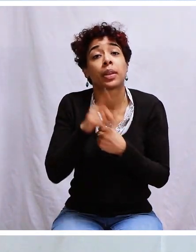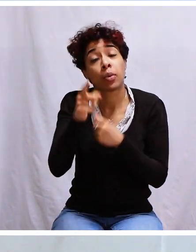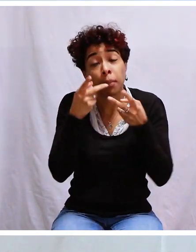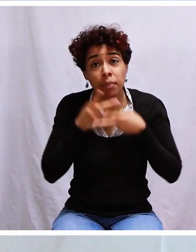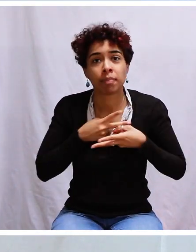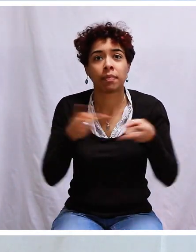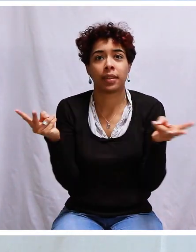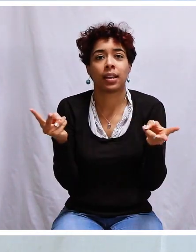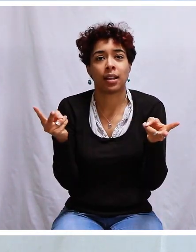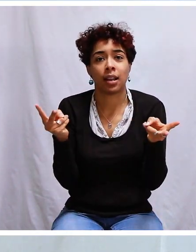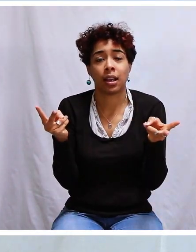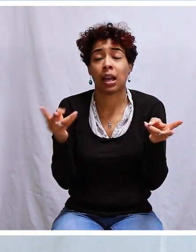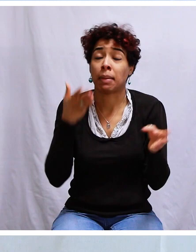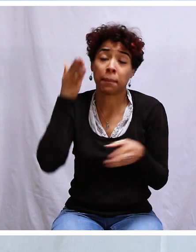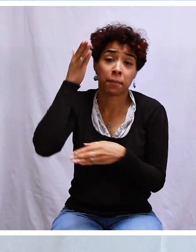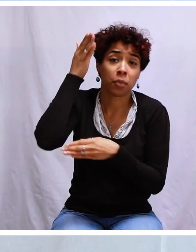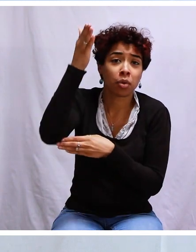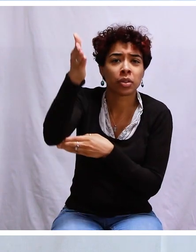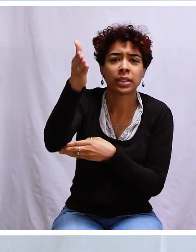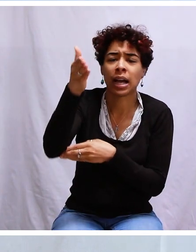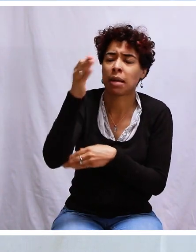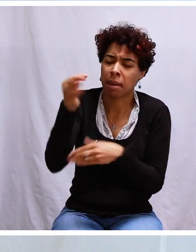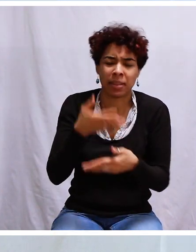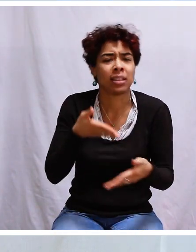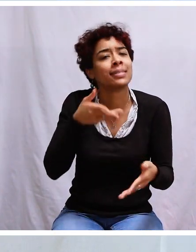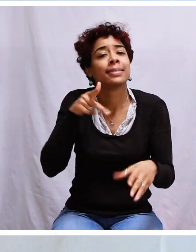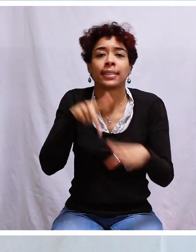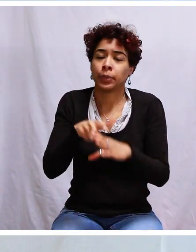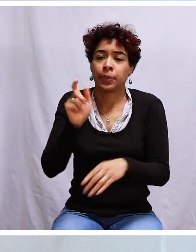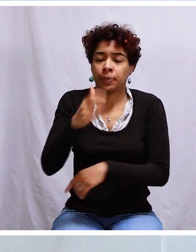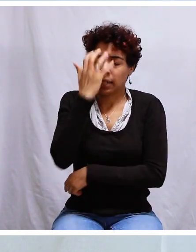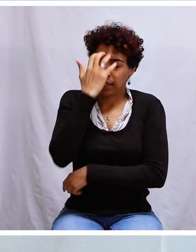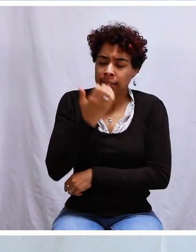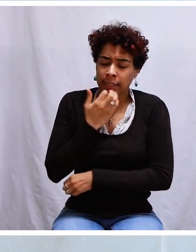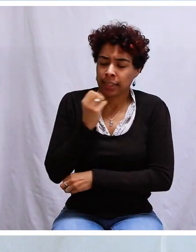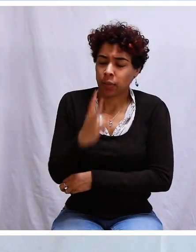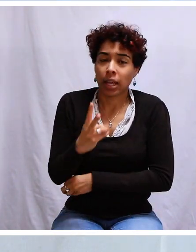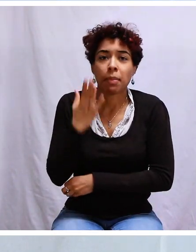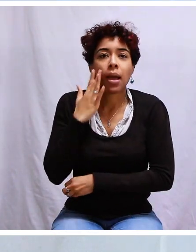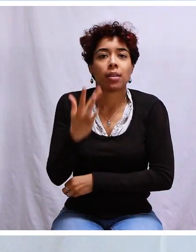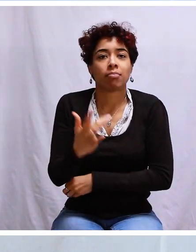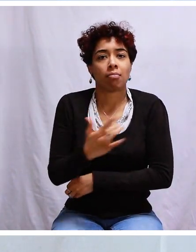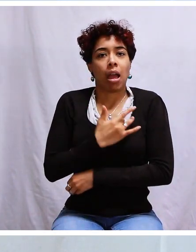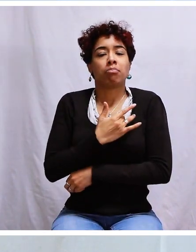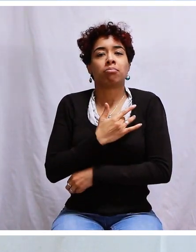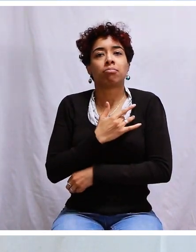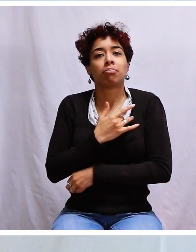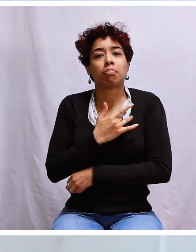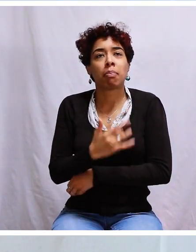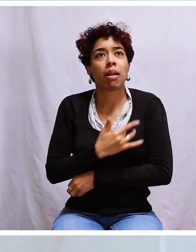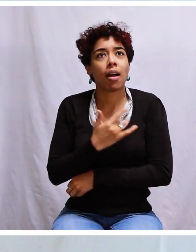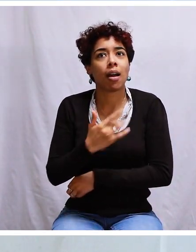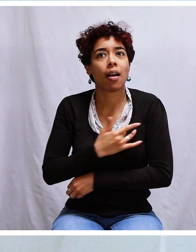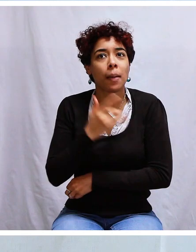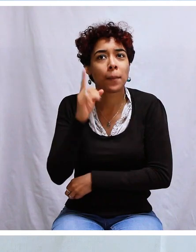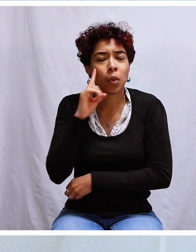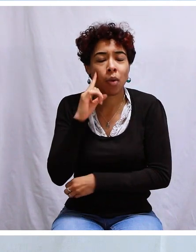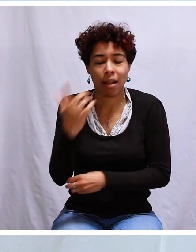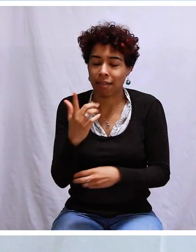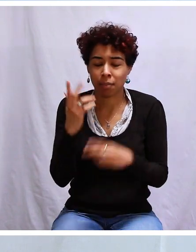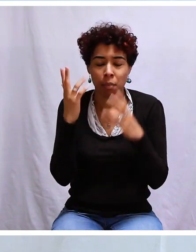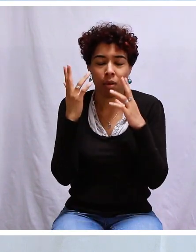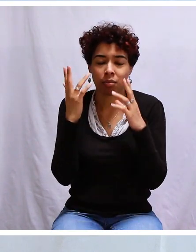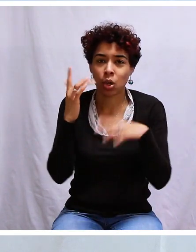et dans les épreuves futures de dire, même si c'est triste au début, je me plais dedans parce que c'est là où